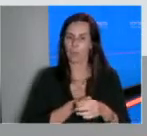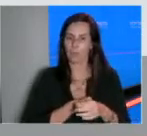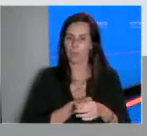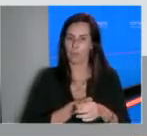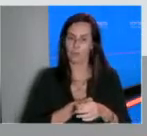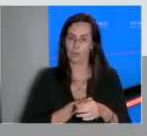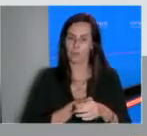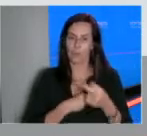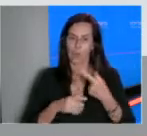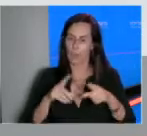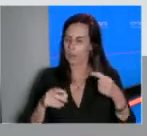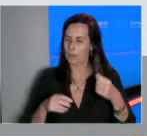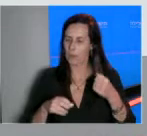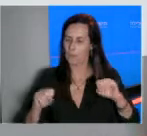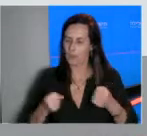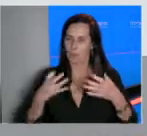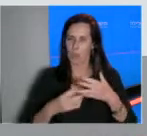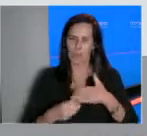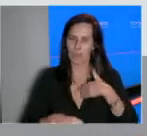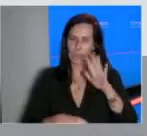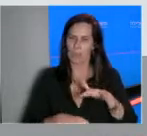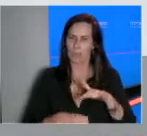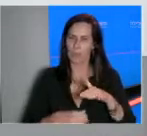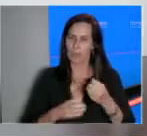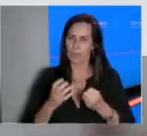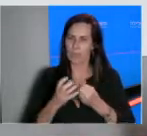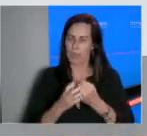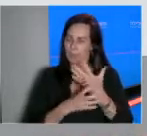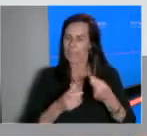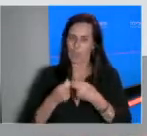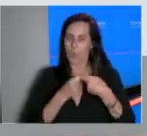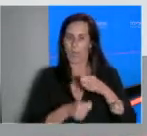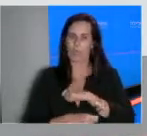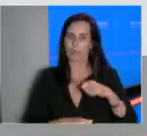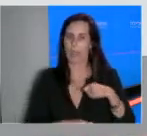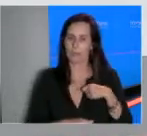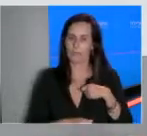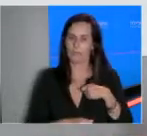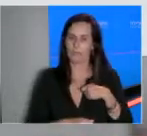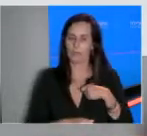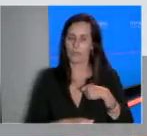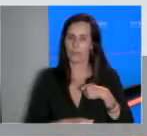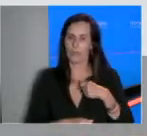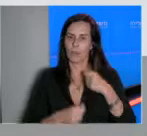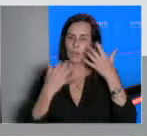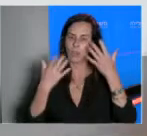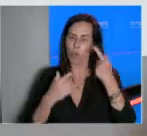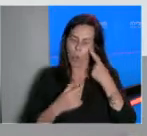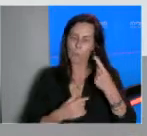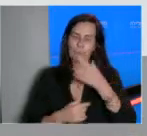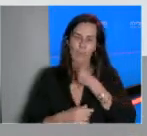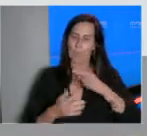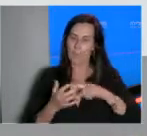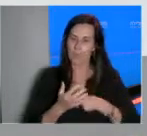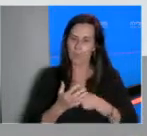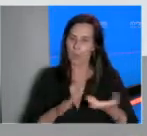של כל מיני פעילים חברתיים. אני אישית גם פתחתי התארגנות עצמאית, שקוראים לה סופרים את עברה,